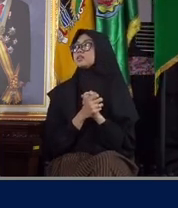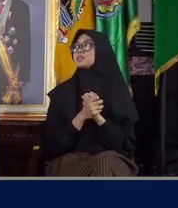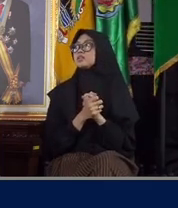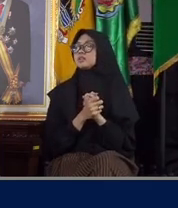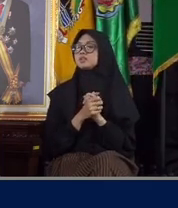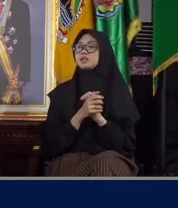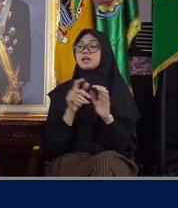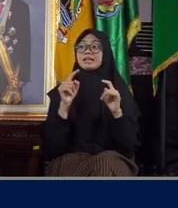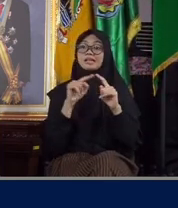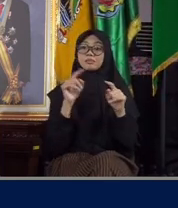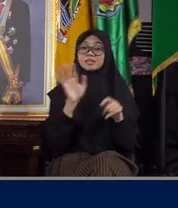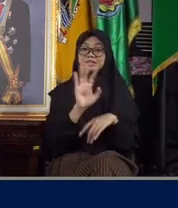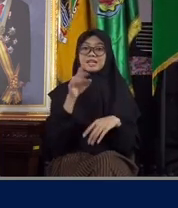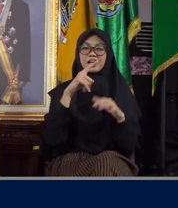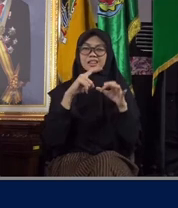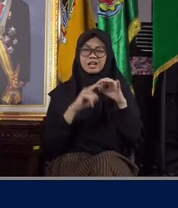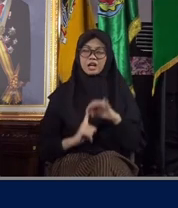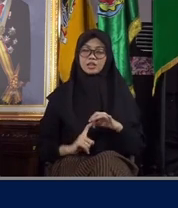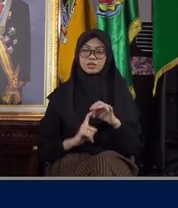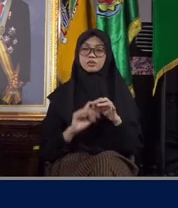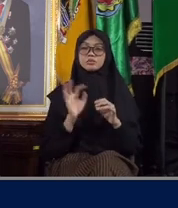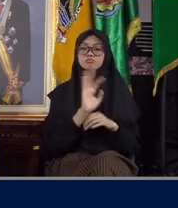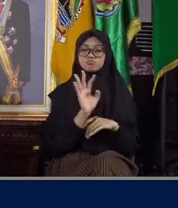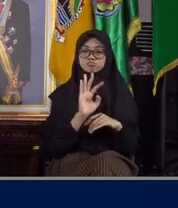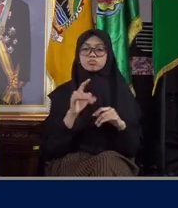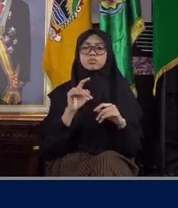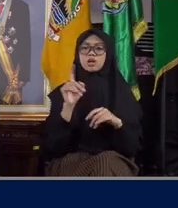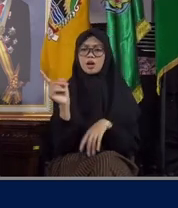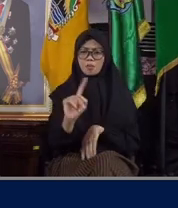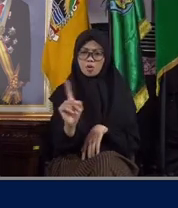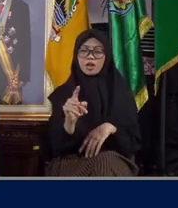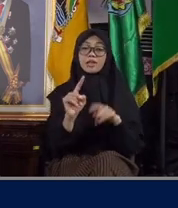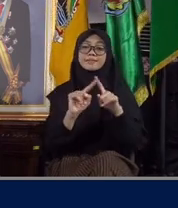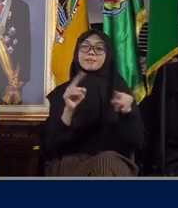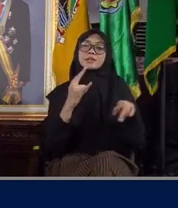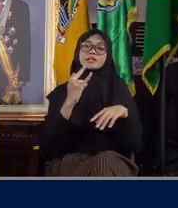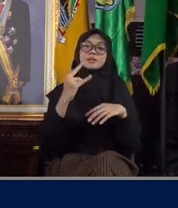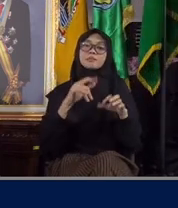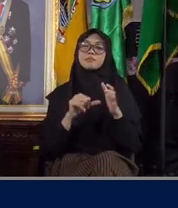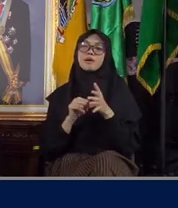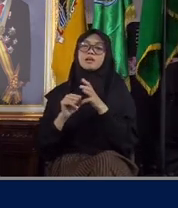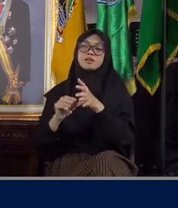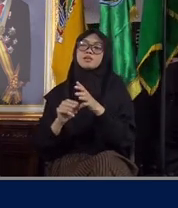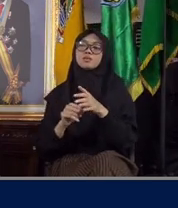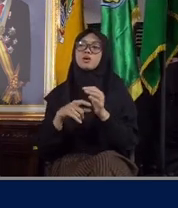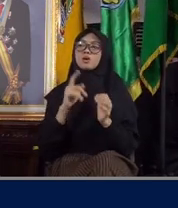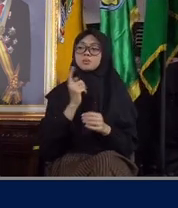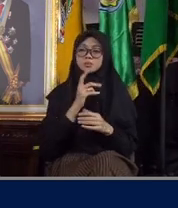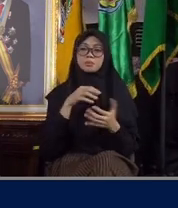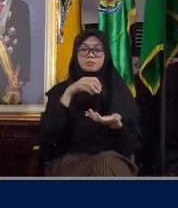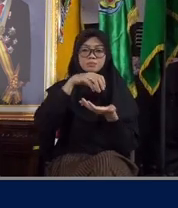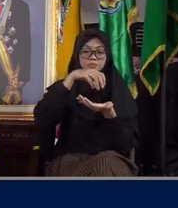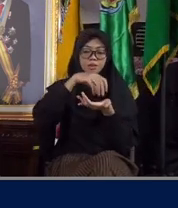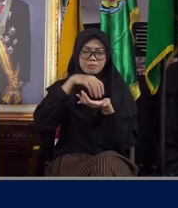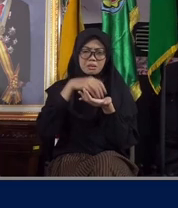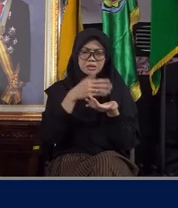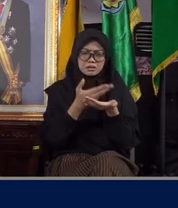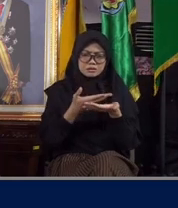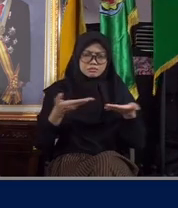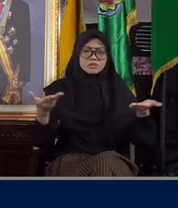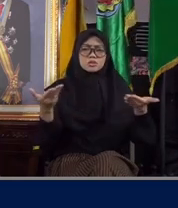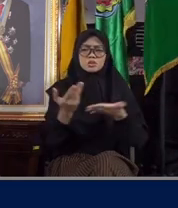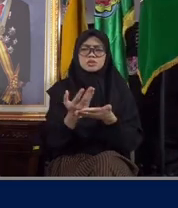mengandalkan kekuatan kita maksud saya nanti kita bantu karena memang Grobogan ini kondisi wilayahnya juga rentan ya sangat